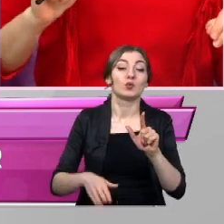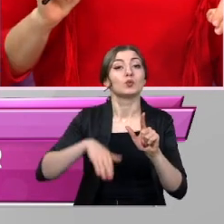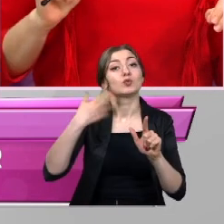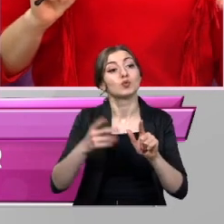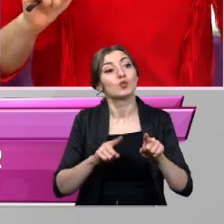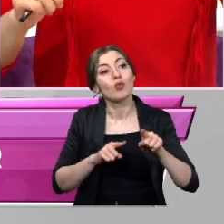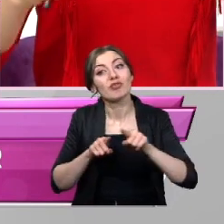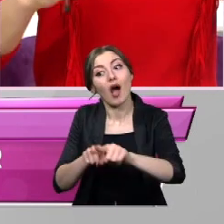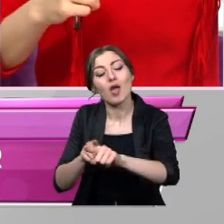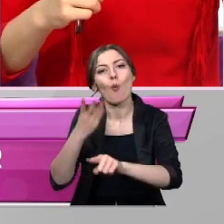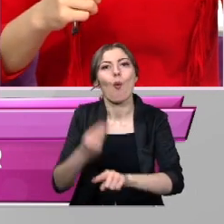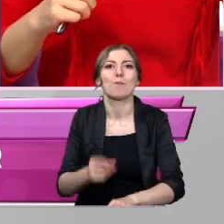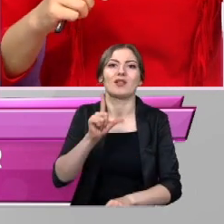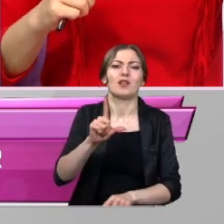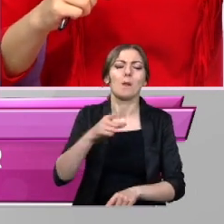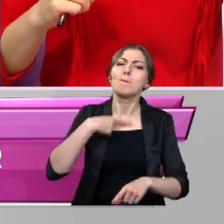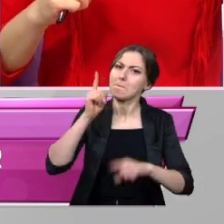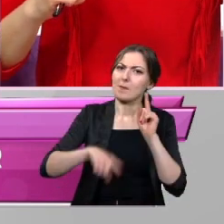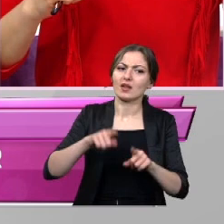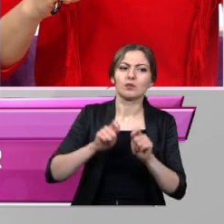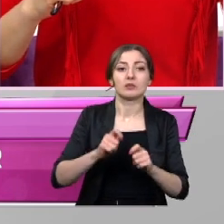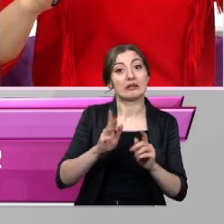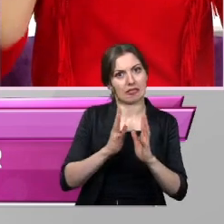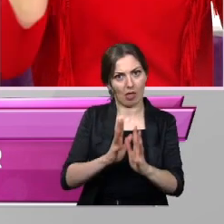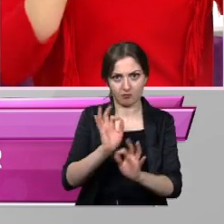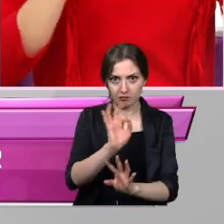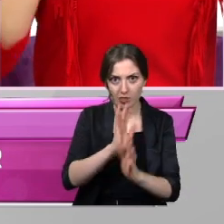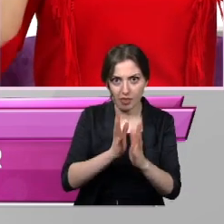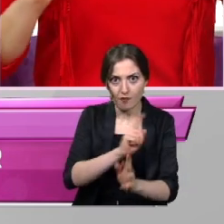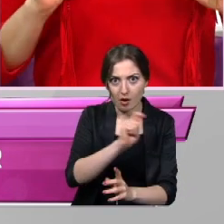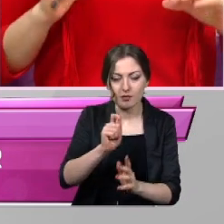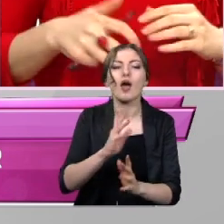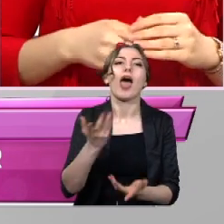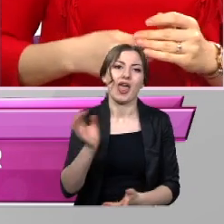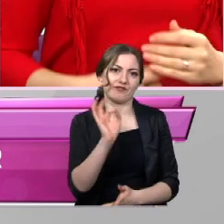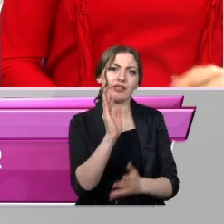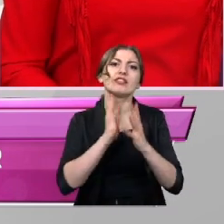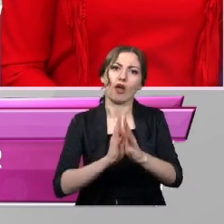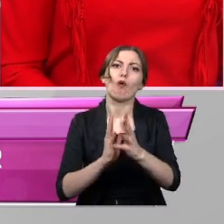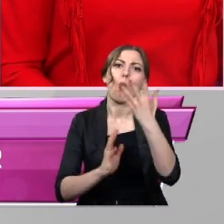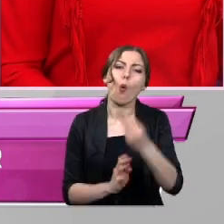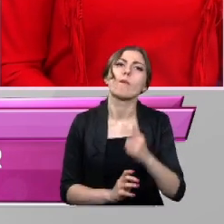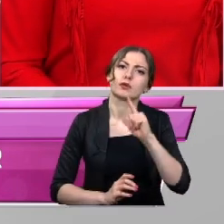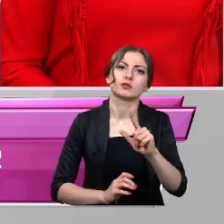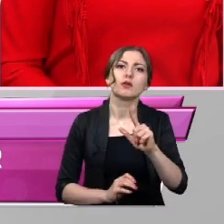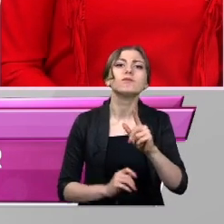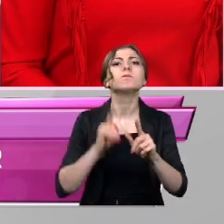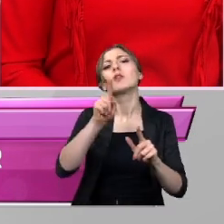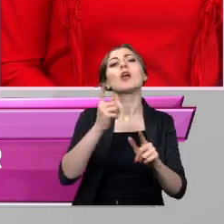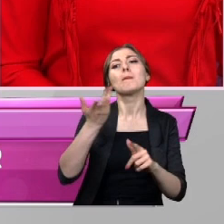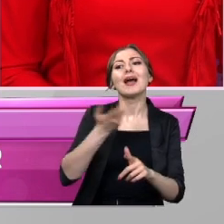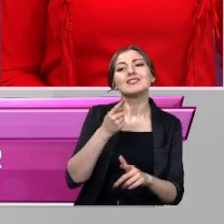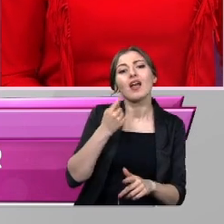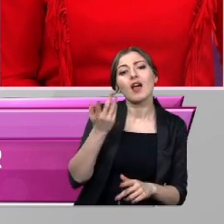takipçisi olmalıyız Ben bazen şunu görüyorum olmalı söylediğinde vereceğim ayrıca ki ve biz Kural koyuyoruz Evet ama